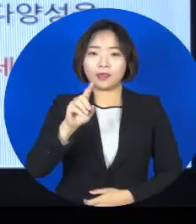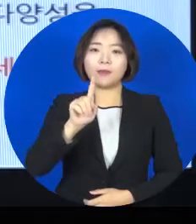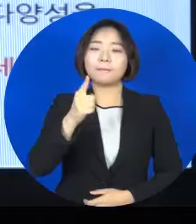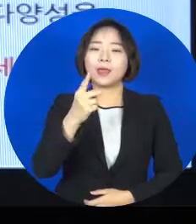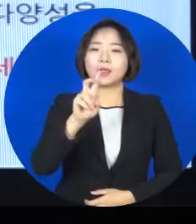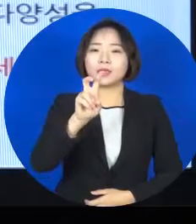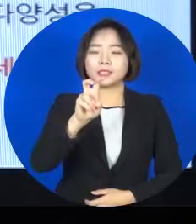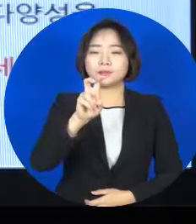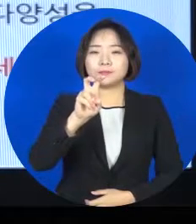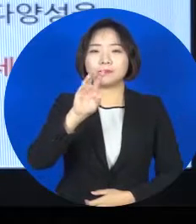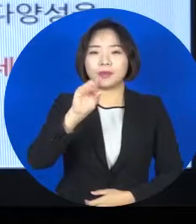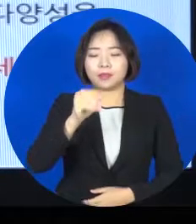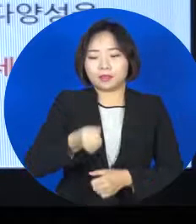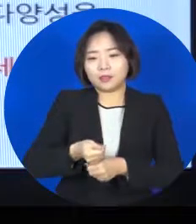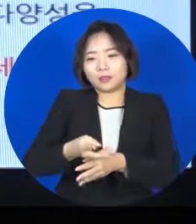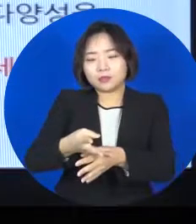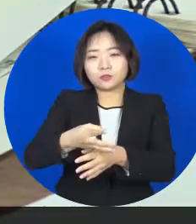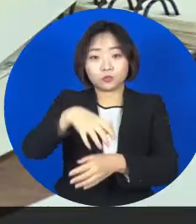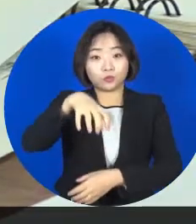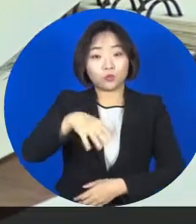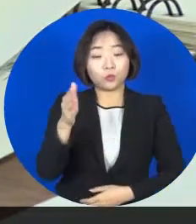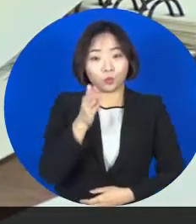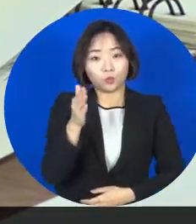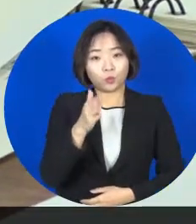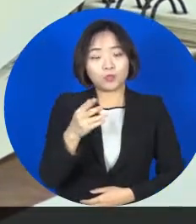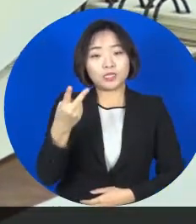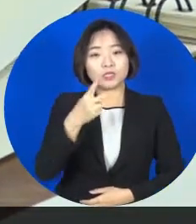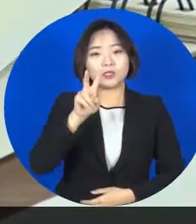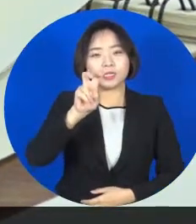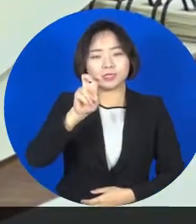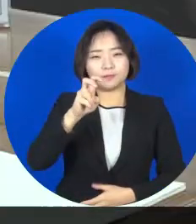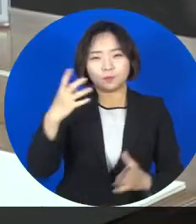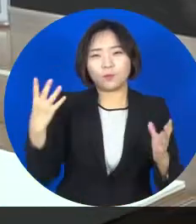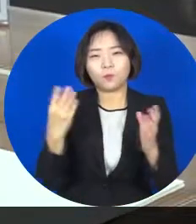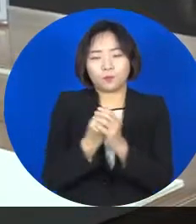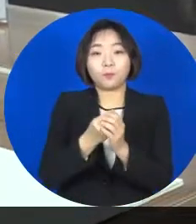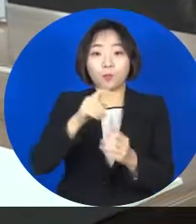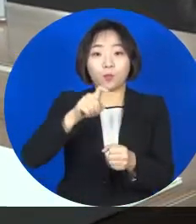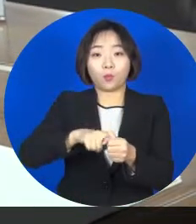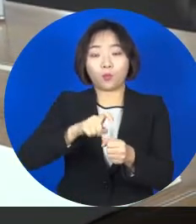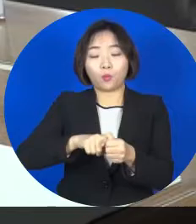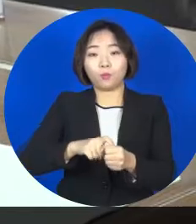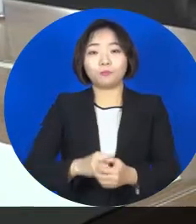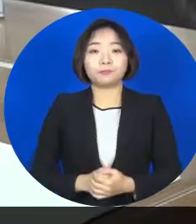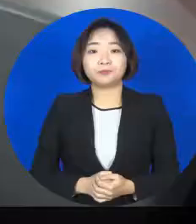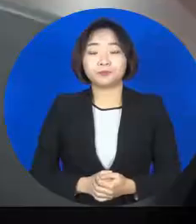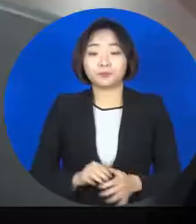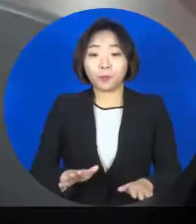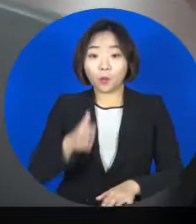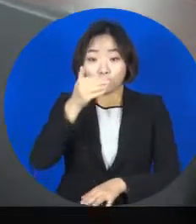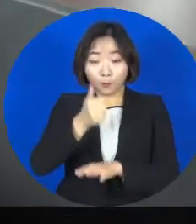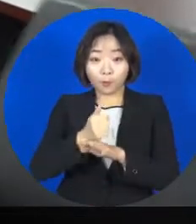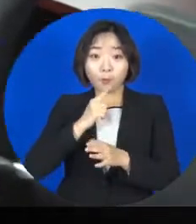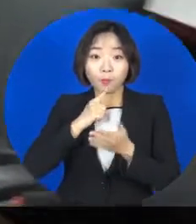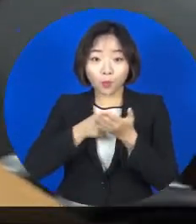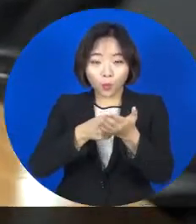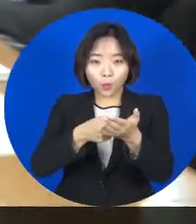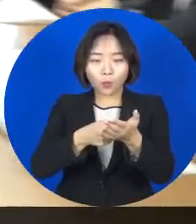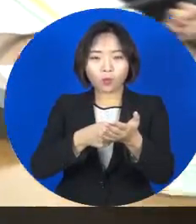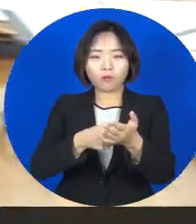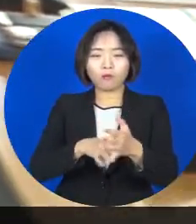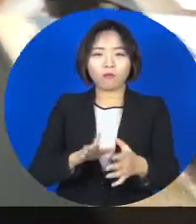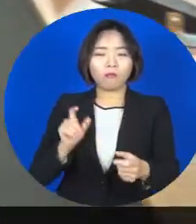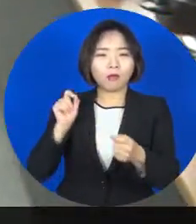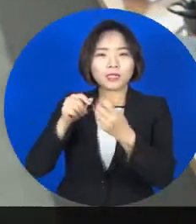인근 약 120만 제곱미터 부지로 오는 2022년 조성 완료를 목표로 추진하고 있는데요. 이번 보고회는